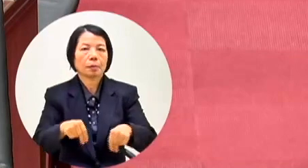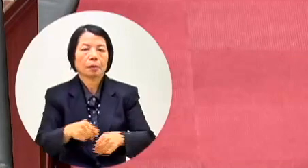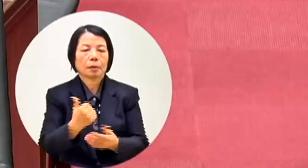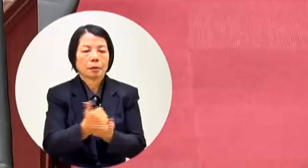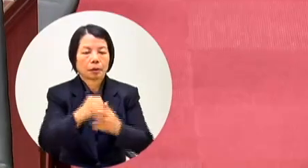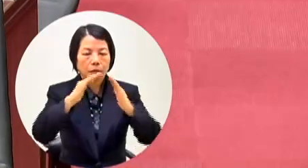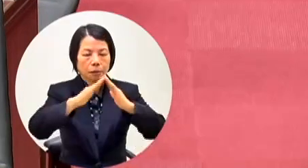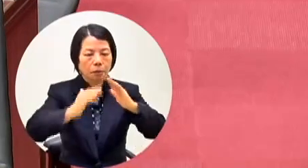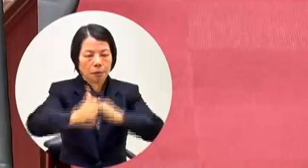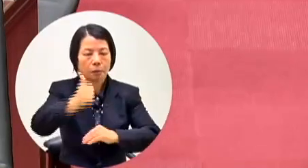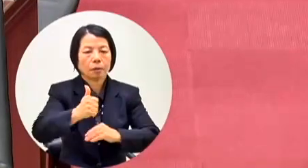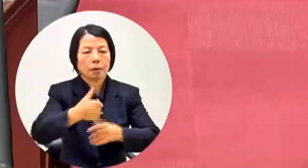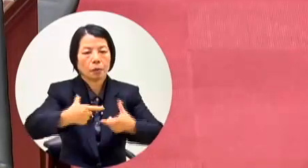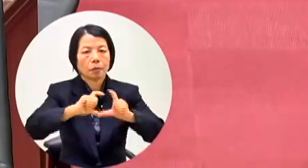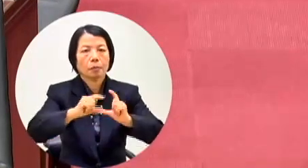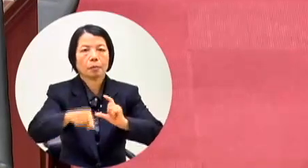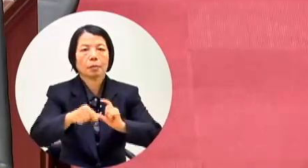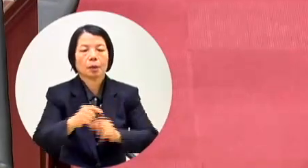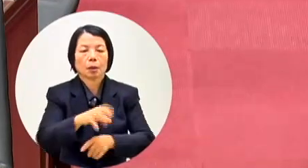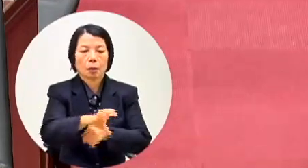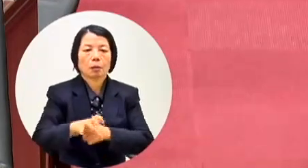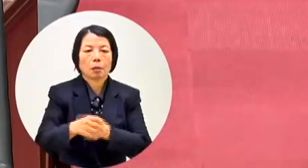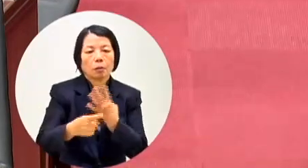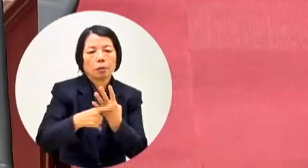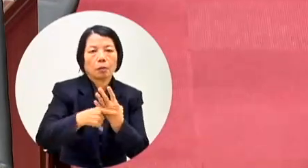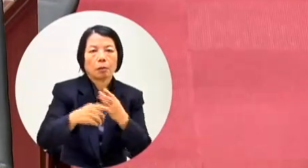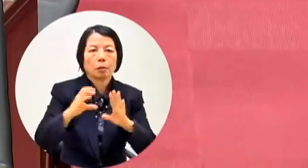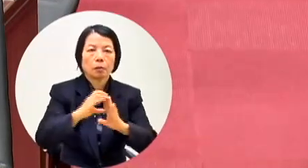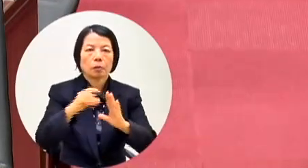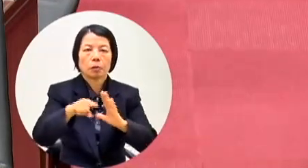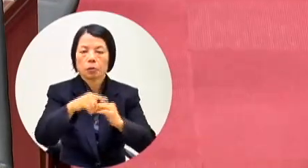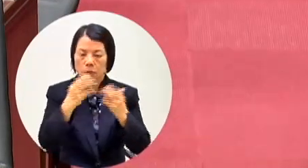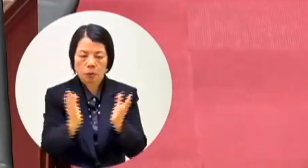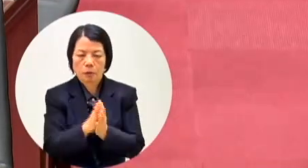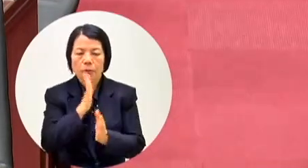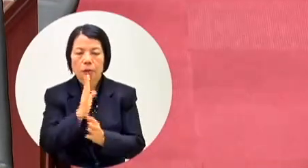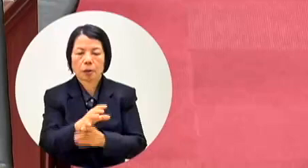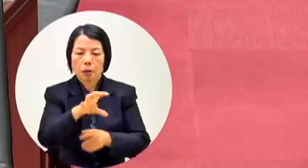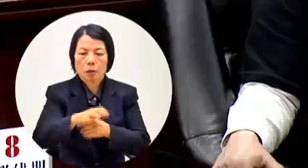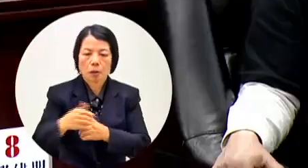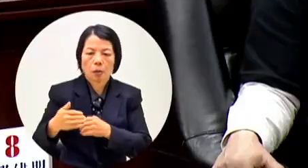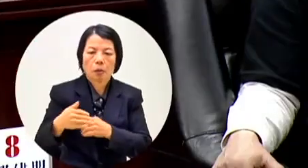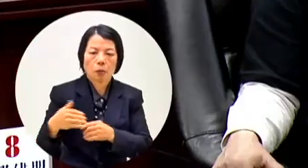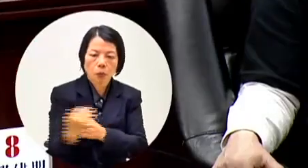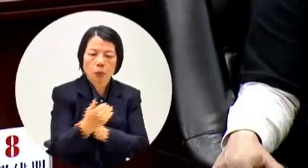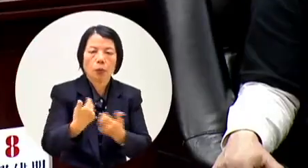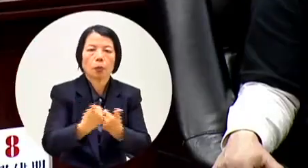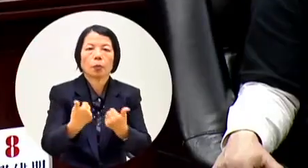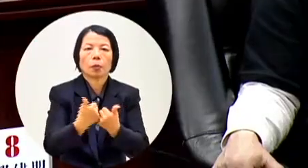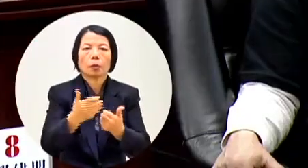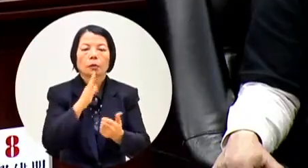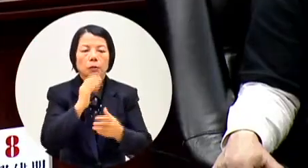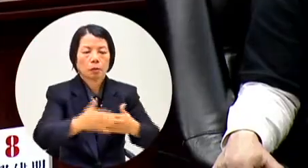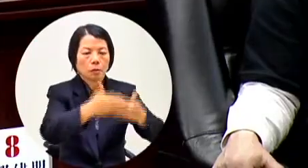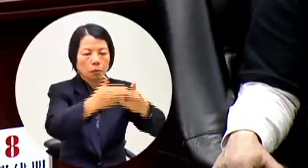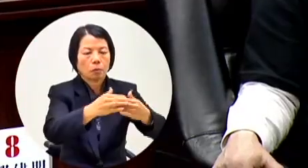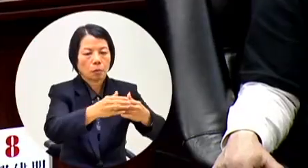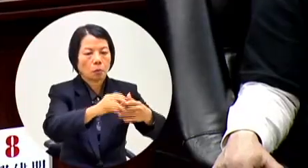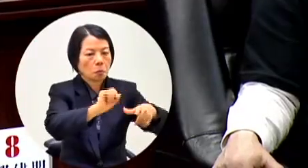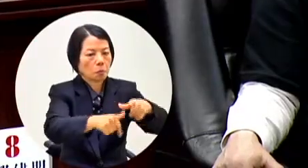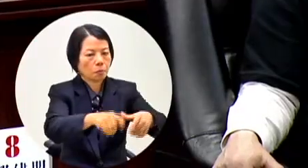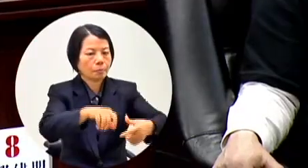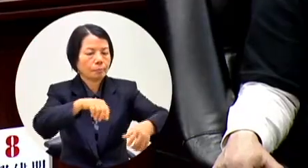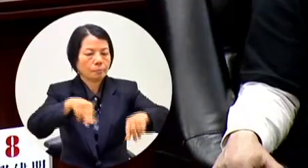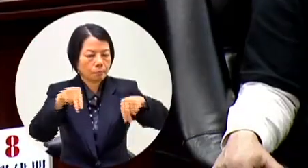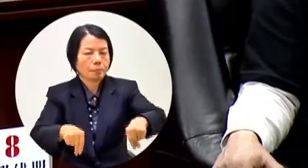长给我们一个答复。其实农业局的脸书上面就有写了，多数是我们农渔会跟对方的中国的企业来签，但是我们要